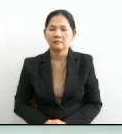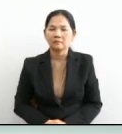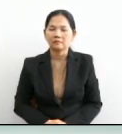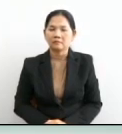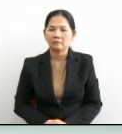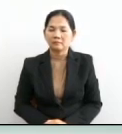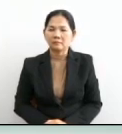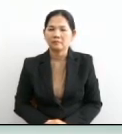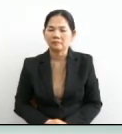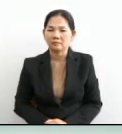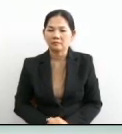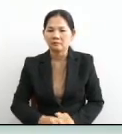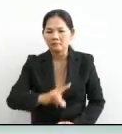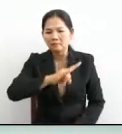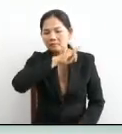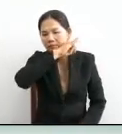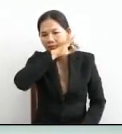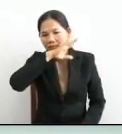xong ngụt